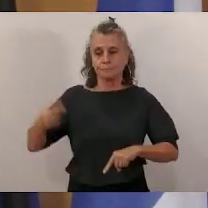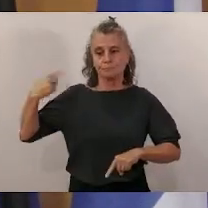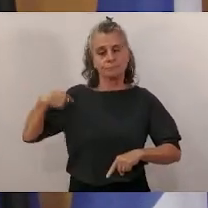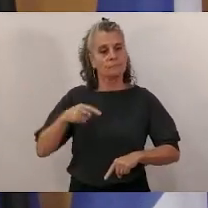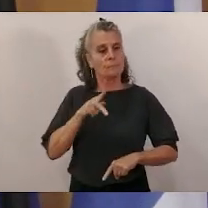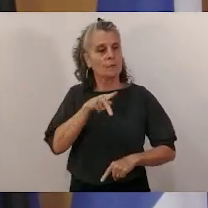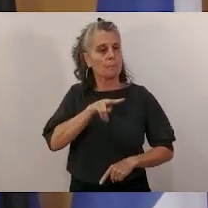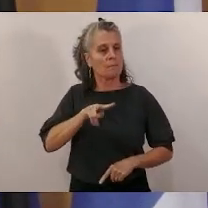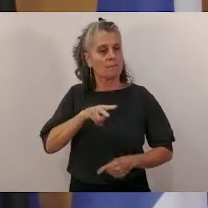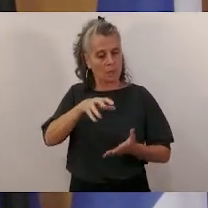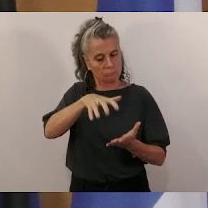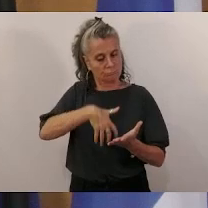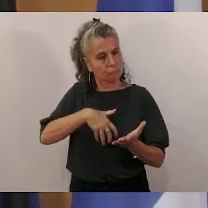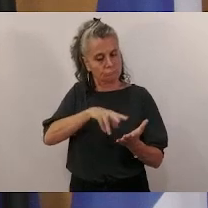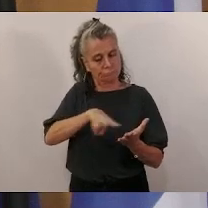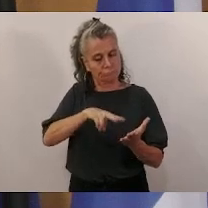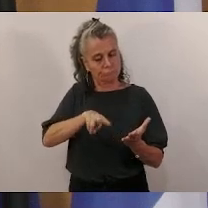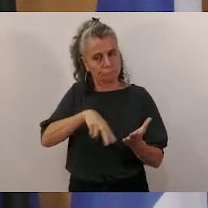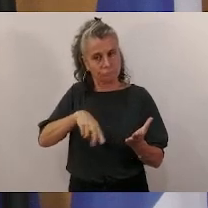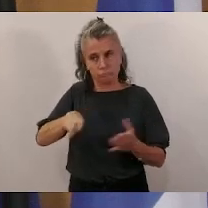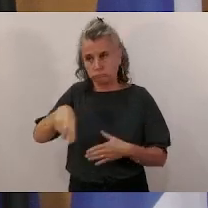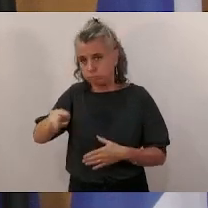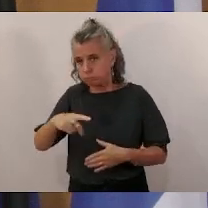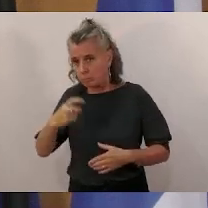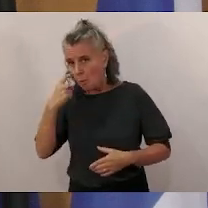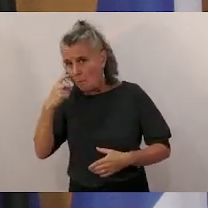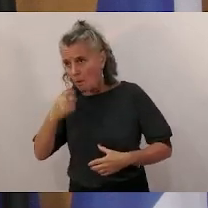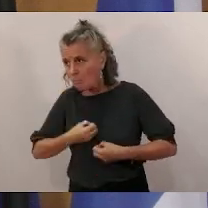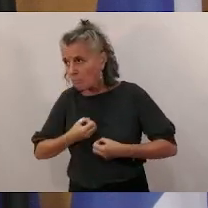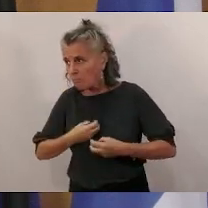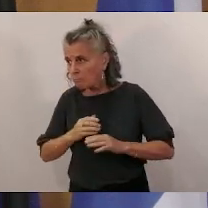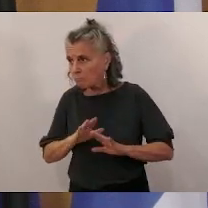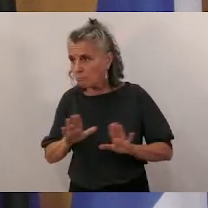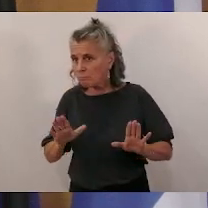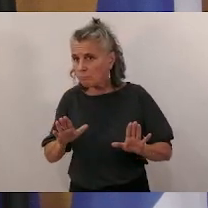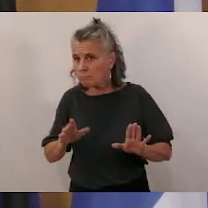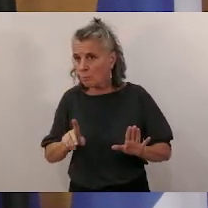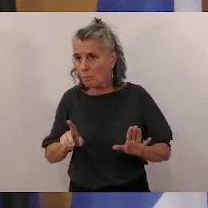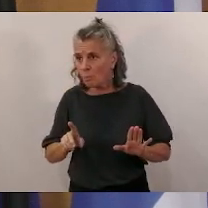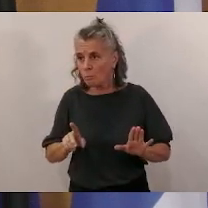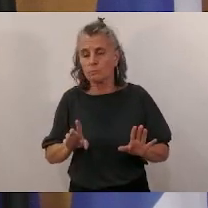remarques? Non. Dans ces cas-là, je vais